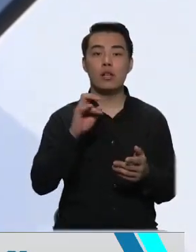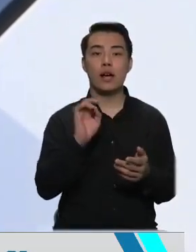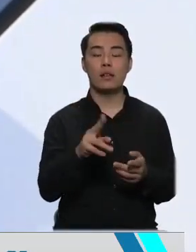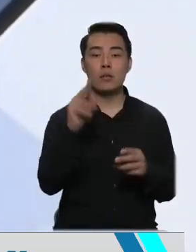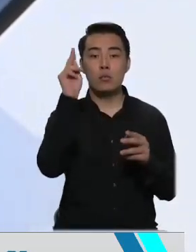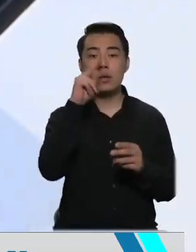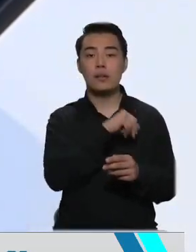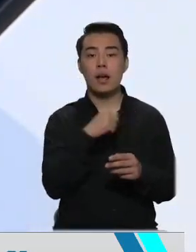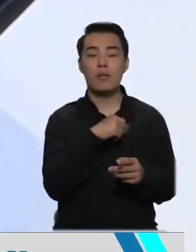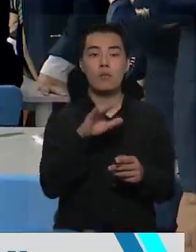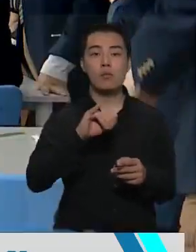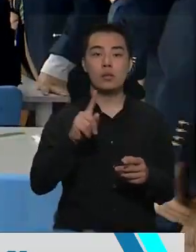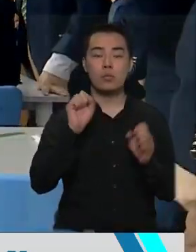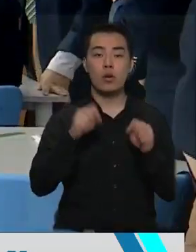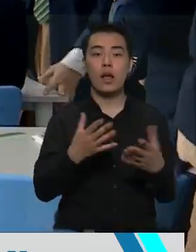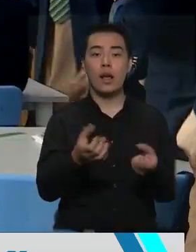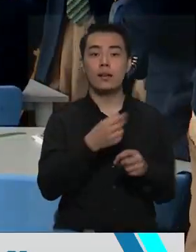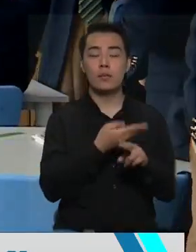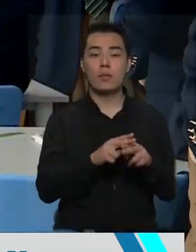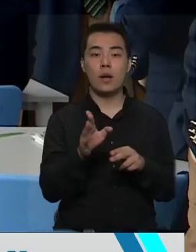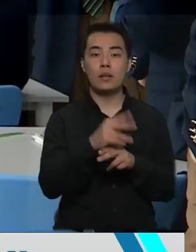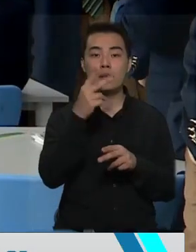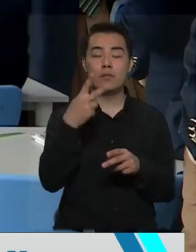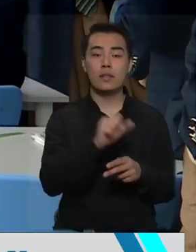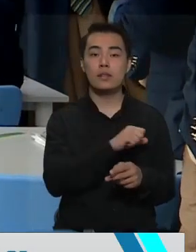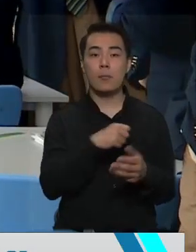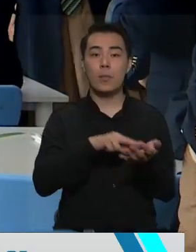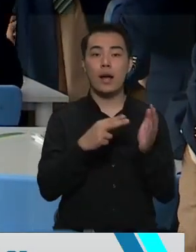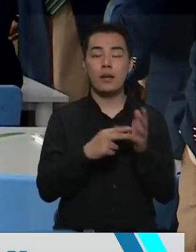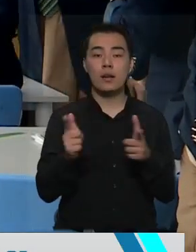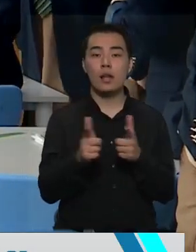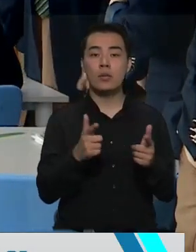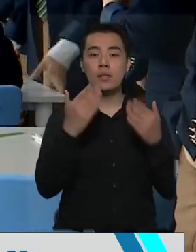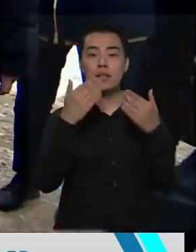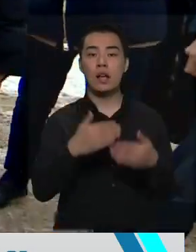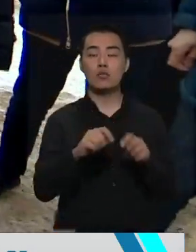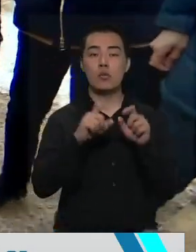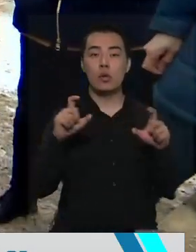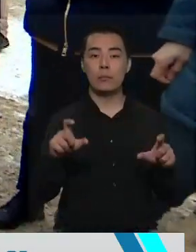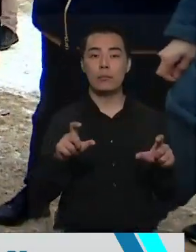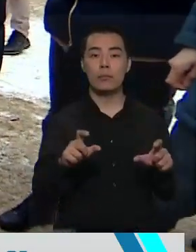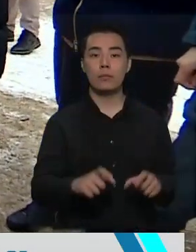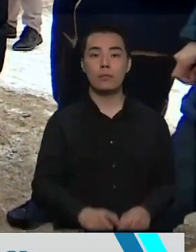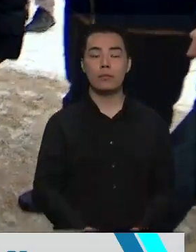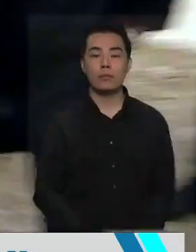обучения для поступления в ВУЗ Она же позволяет пройти двухнедельную программу подготовки в стенах школы